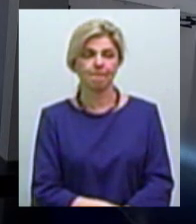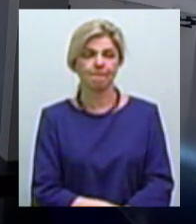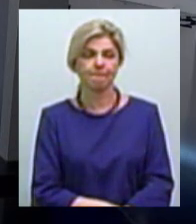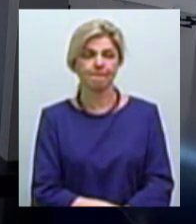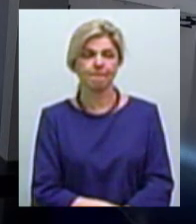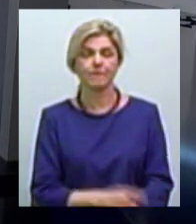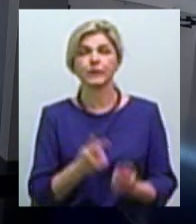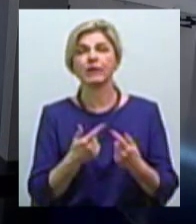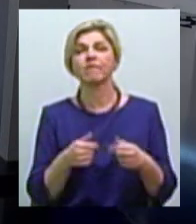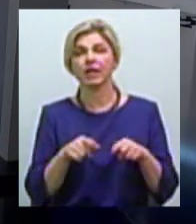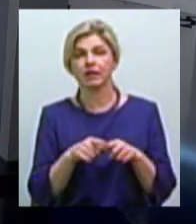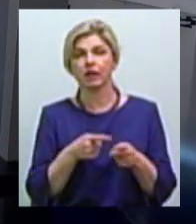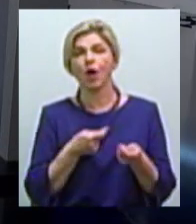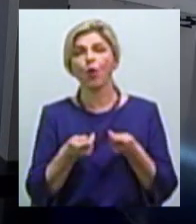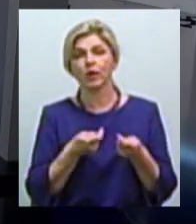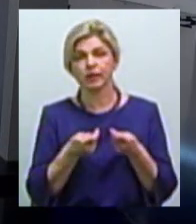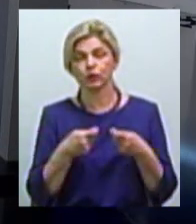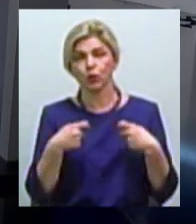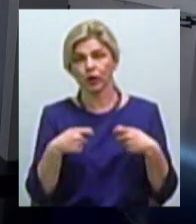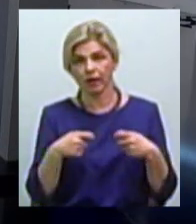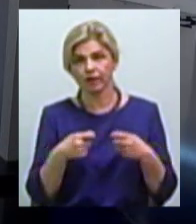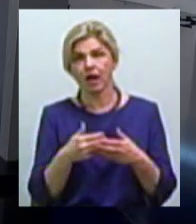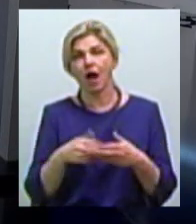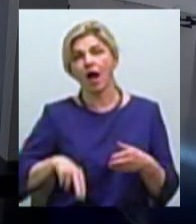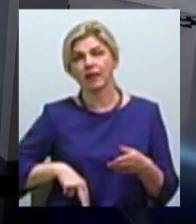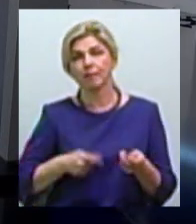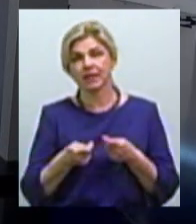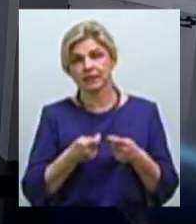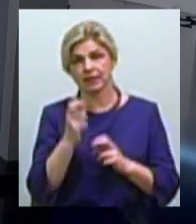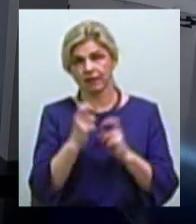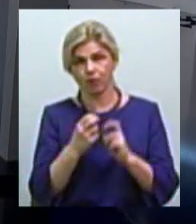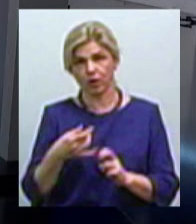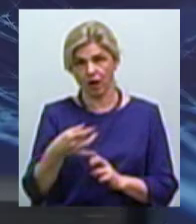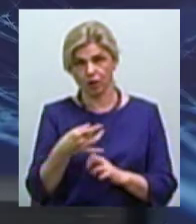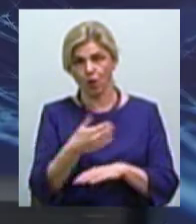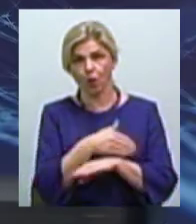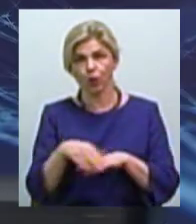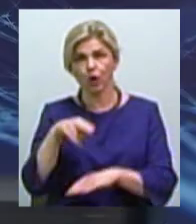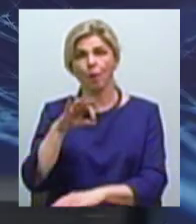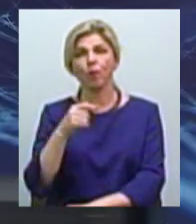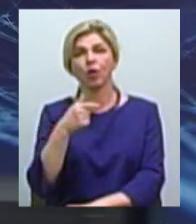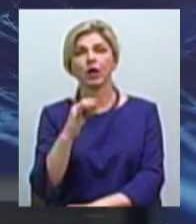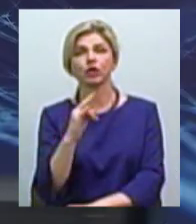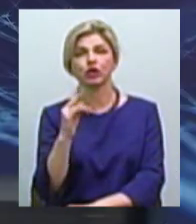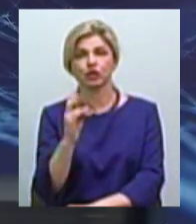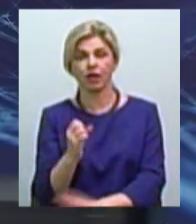координації торгівлі та підприємництва в адміністрації Заводського району. Це вулиця Погранична, 9,